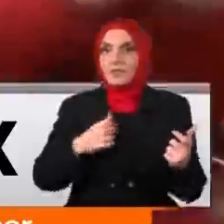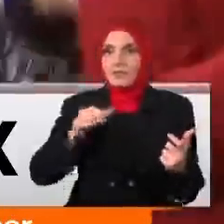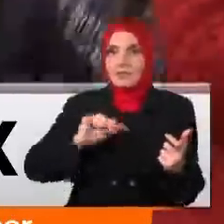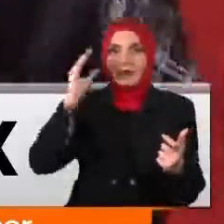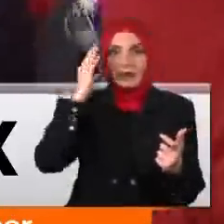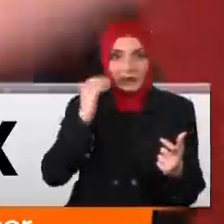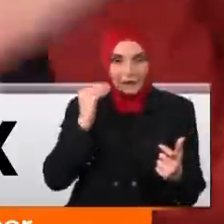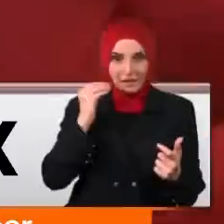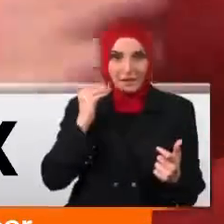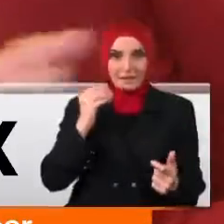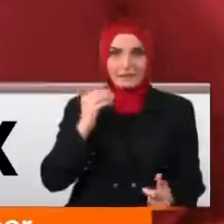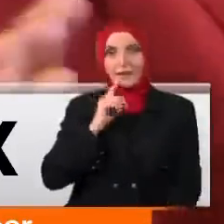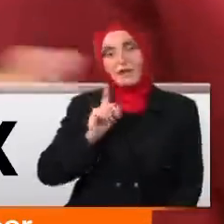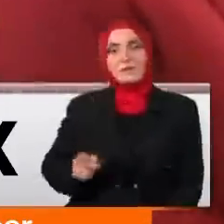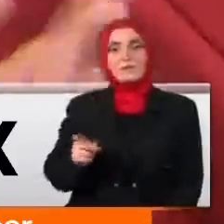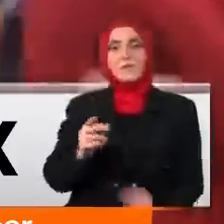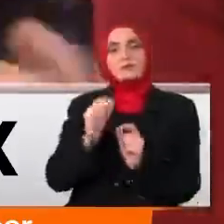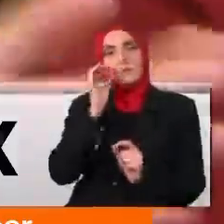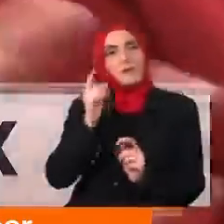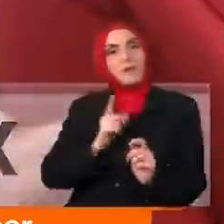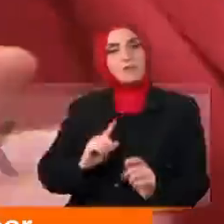yerine aday gösterebileceği belirtiliyor